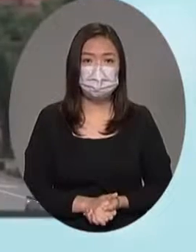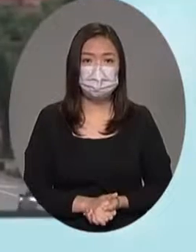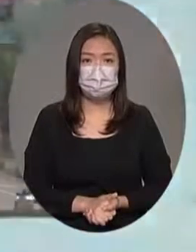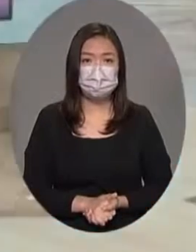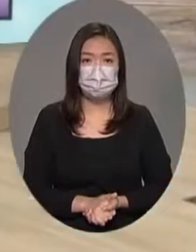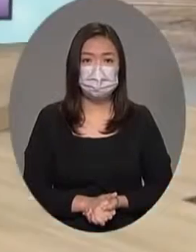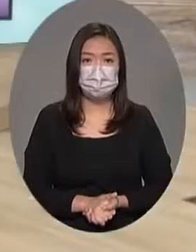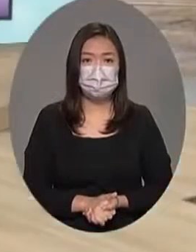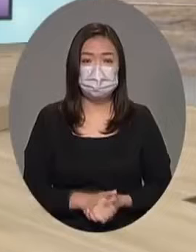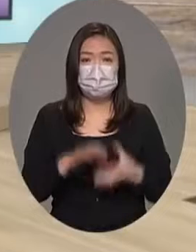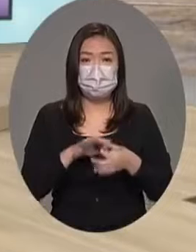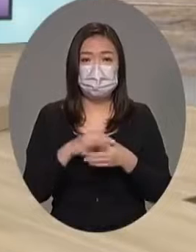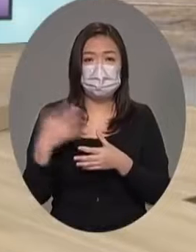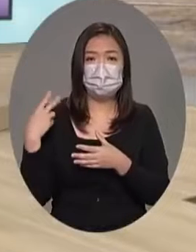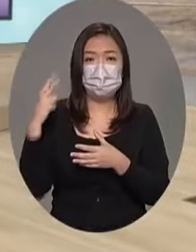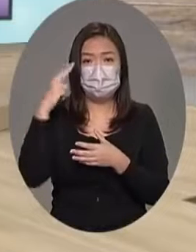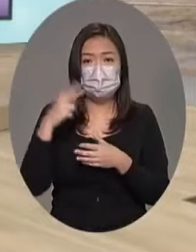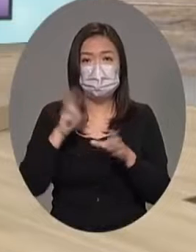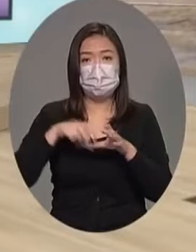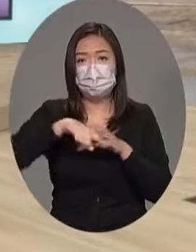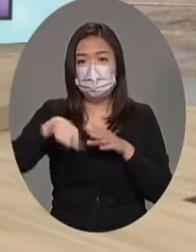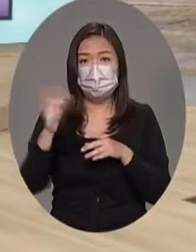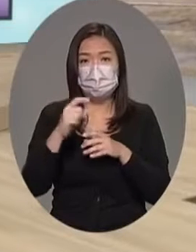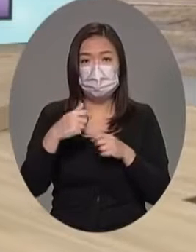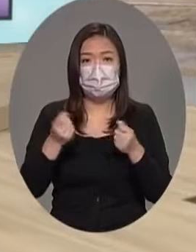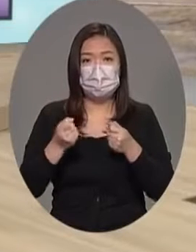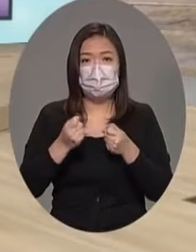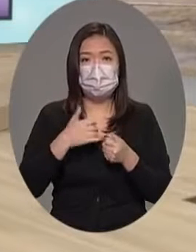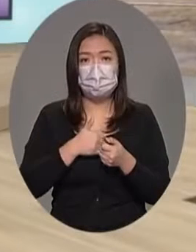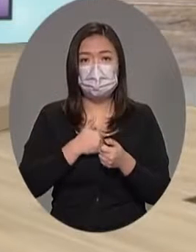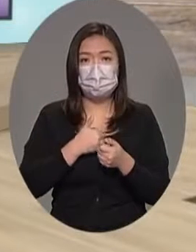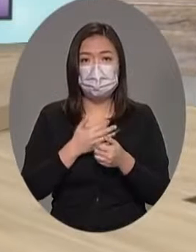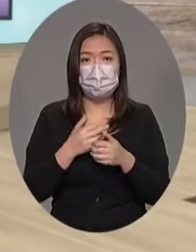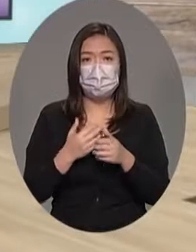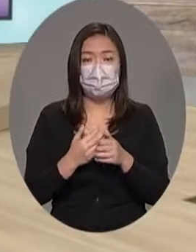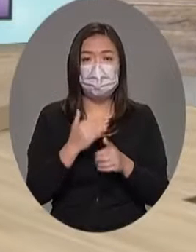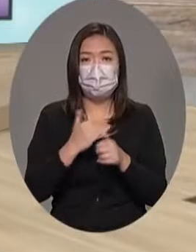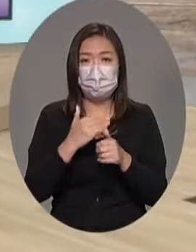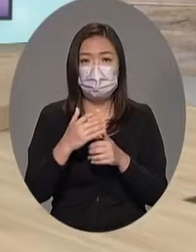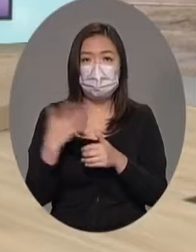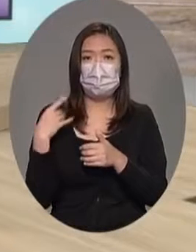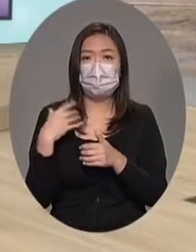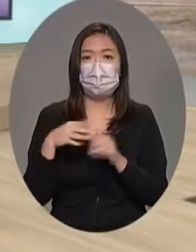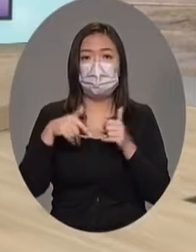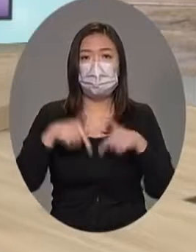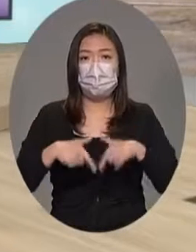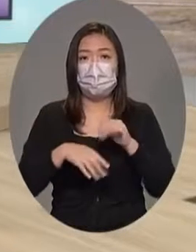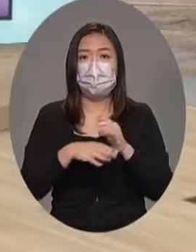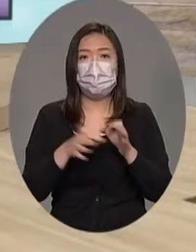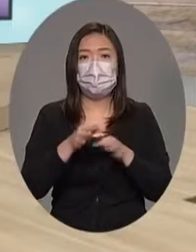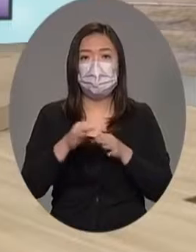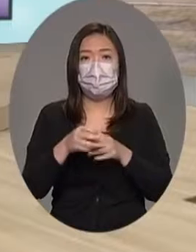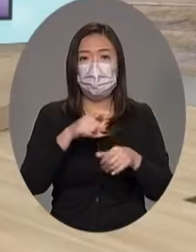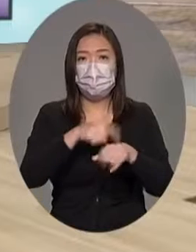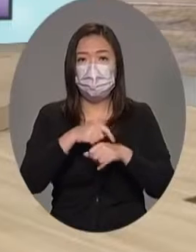導。 涉及前日西環的士司機謀殺案的疑犯，昨日在南丫島被捕，警方相信他